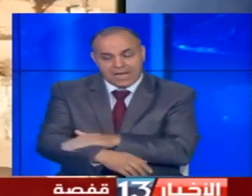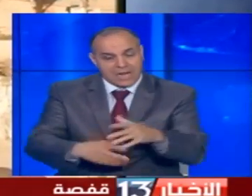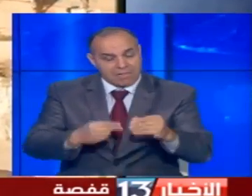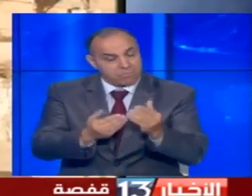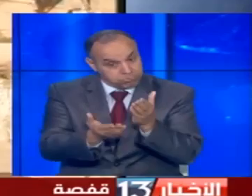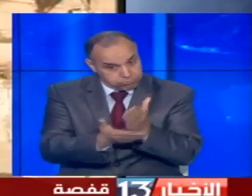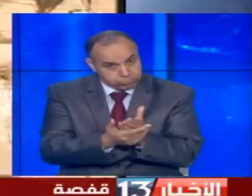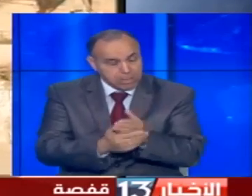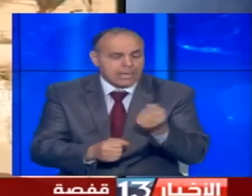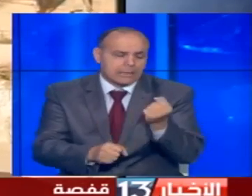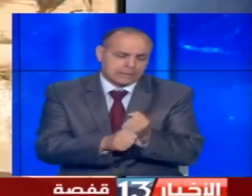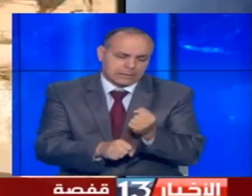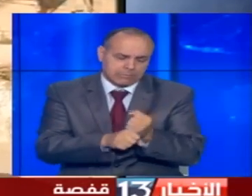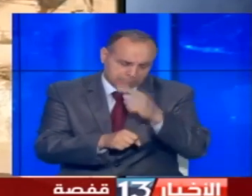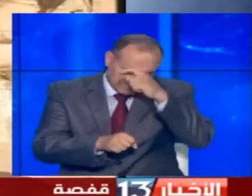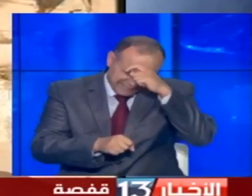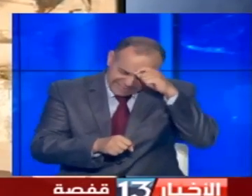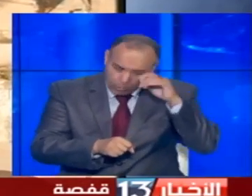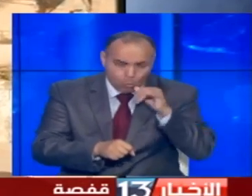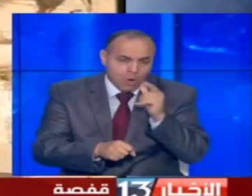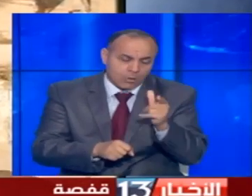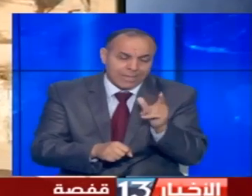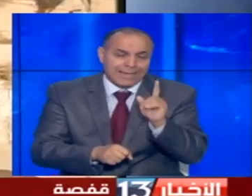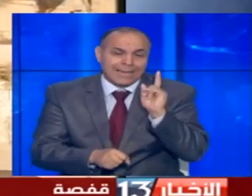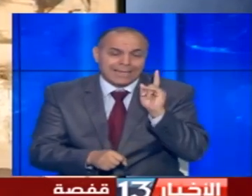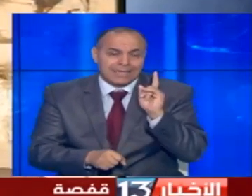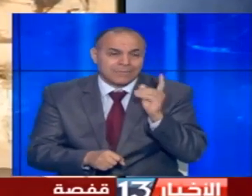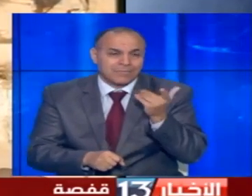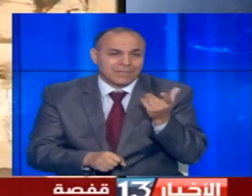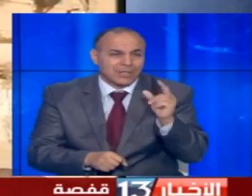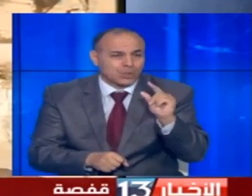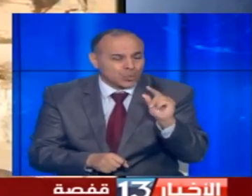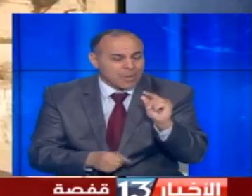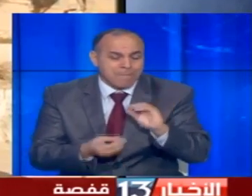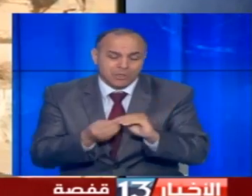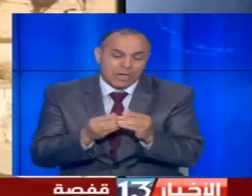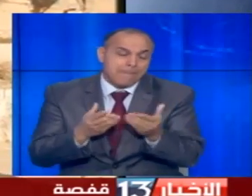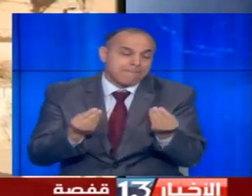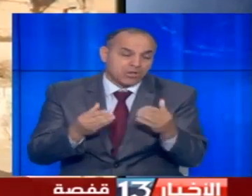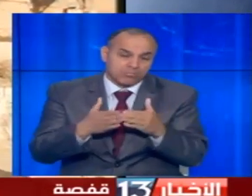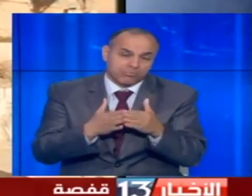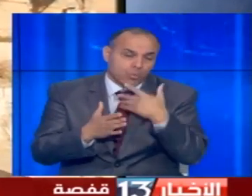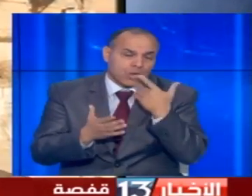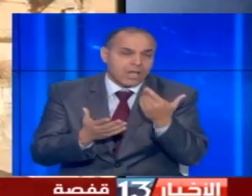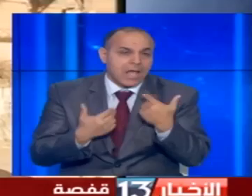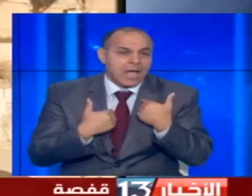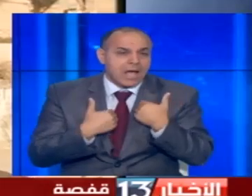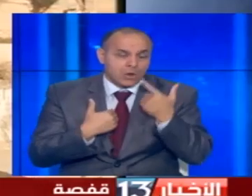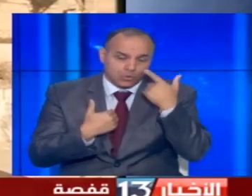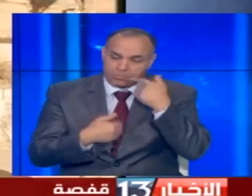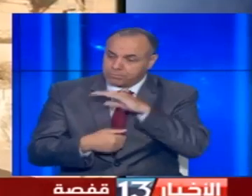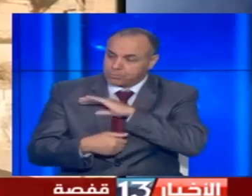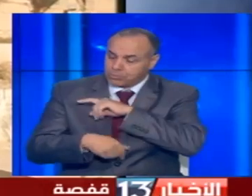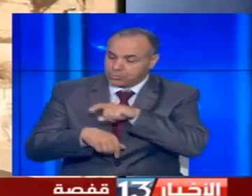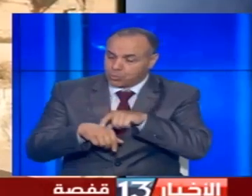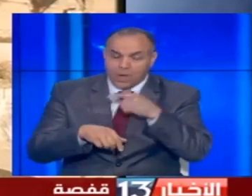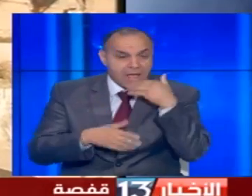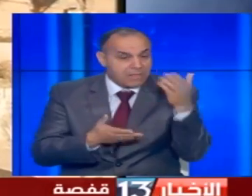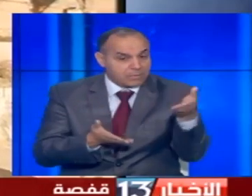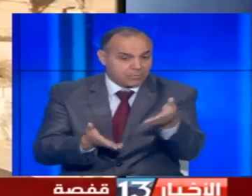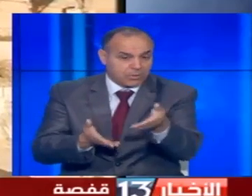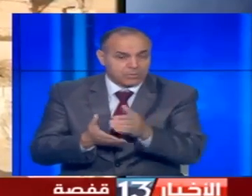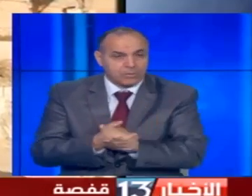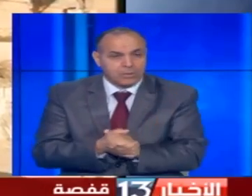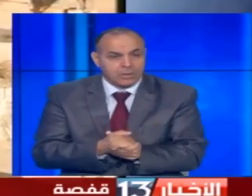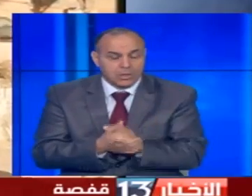الحقيقه مين قاعدين يبذل في مجهودهم لكن معناها ثم العديد الاشكاليات احنا نطالب من سه الاشراف يعني